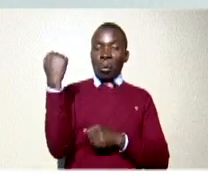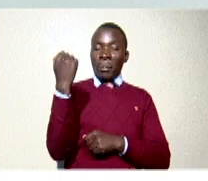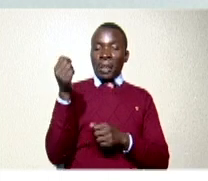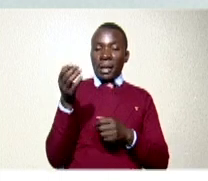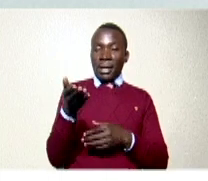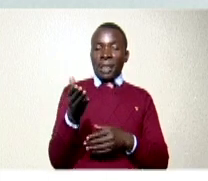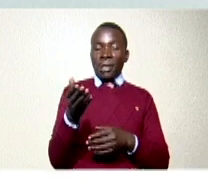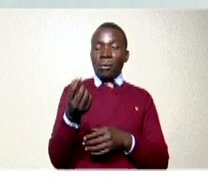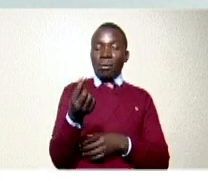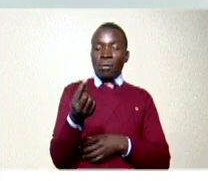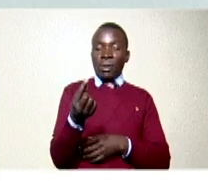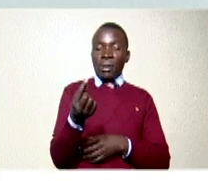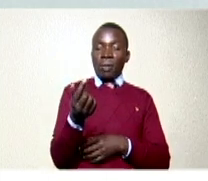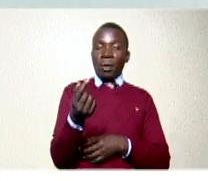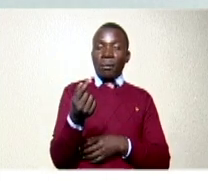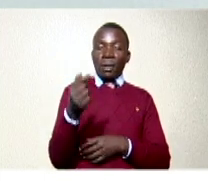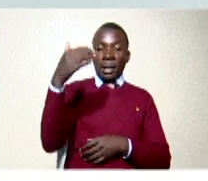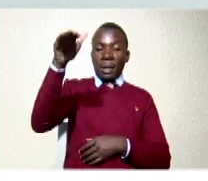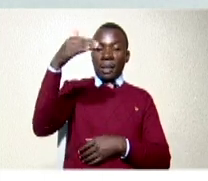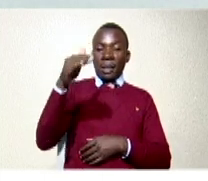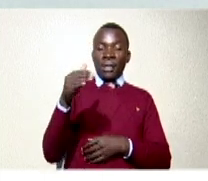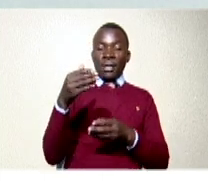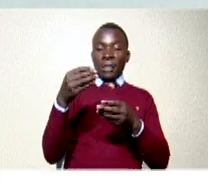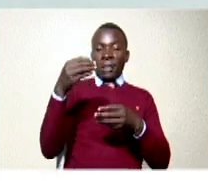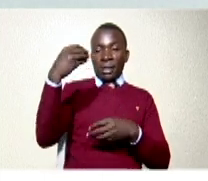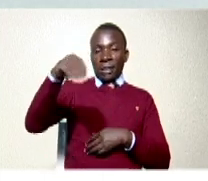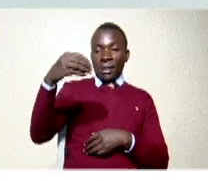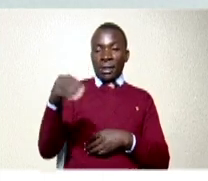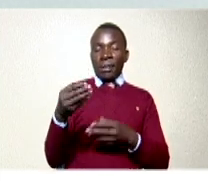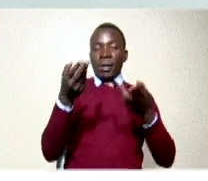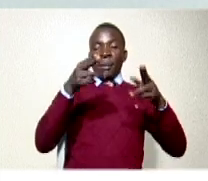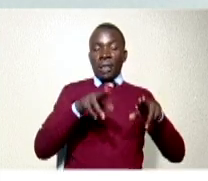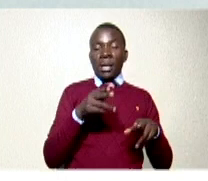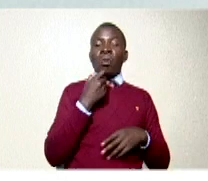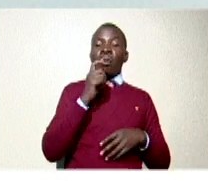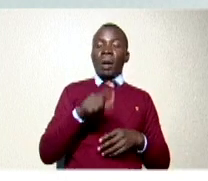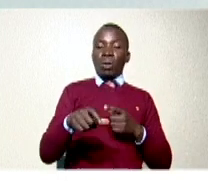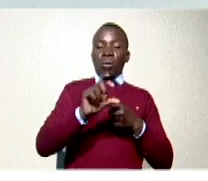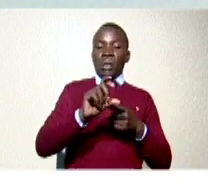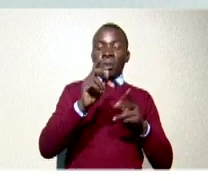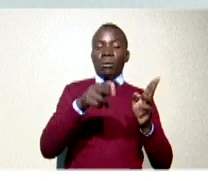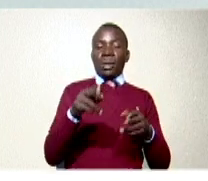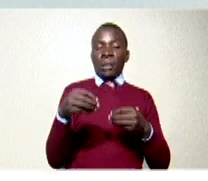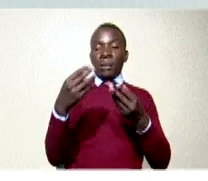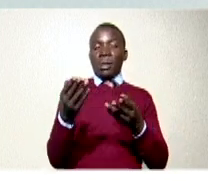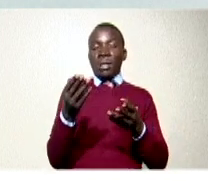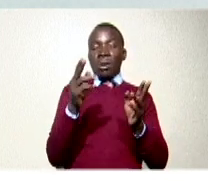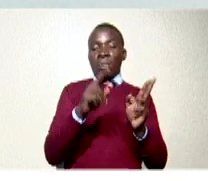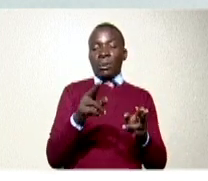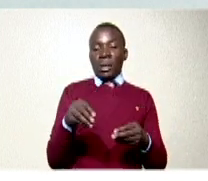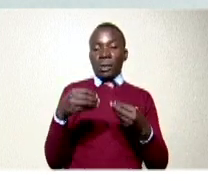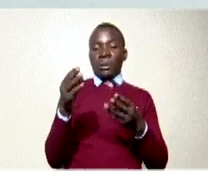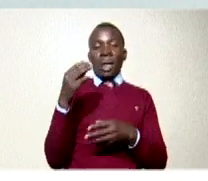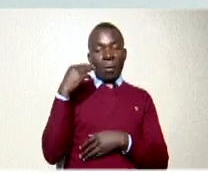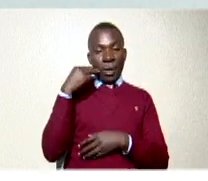ubuke bw'amadevize ugereranyije n'akenewe byabaye ngombwa kutwongera ayo dutanga ku isoko ubusanzwe dutanga miliyoni eshanu